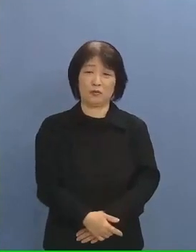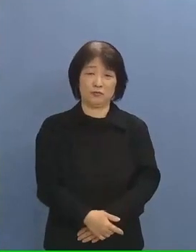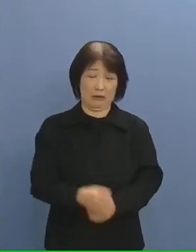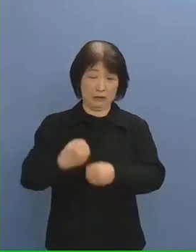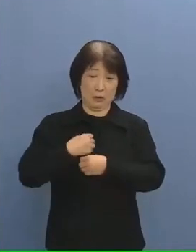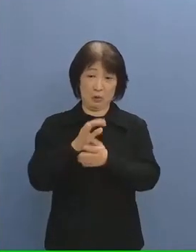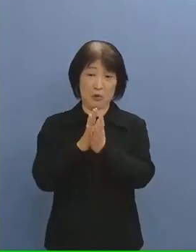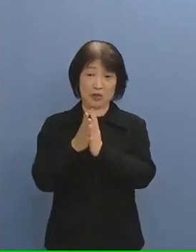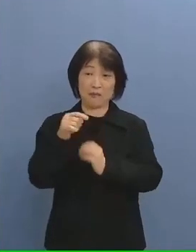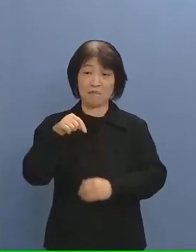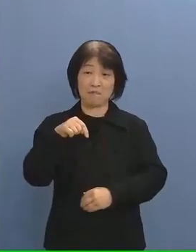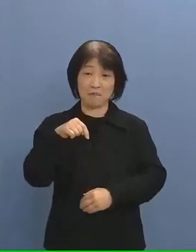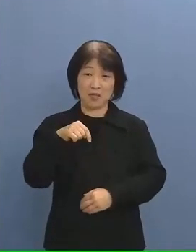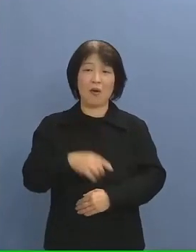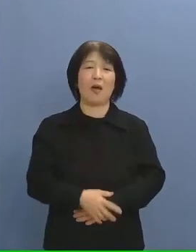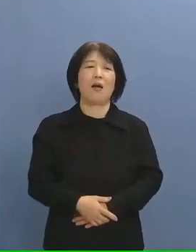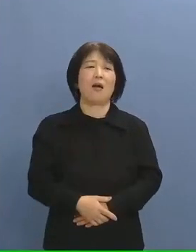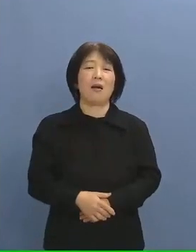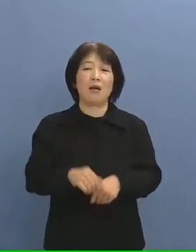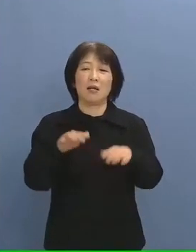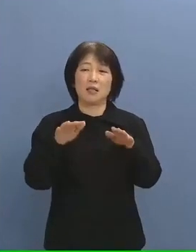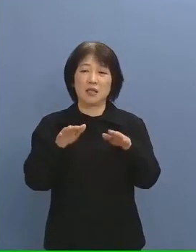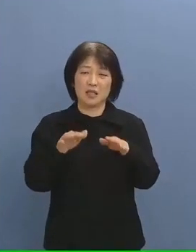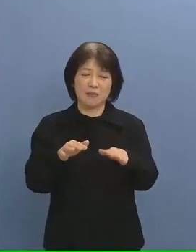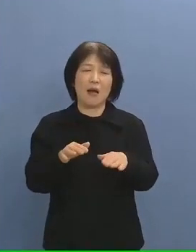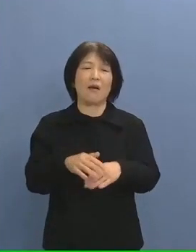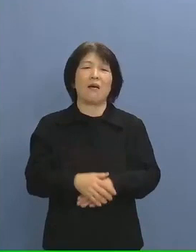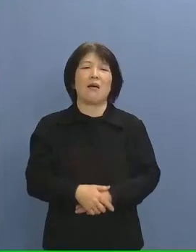では今のところですね、